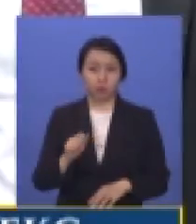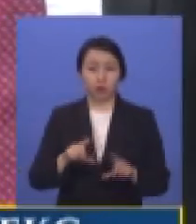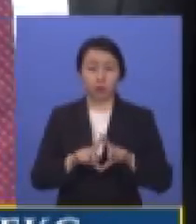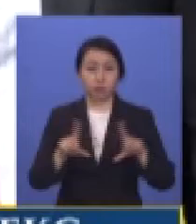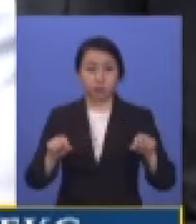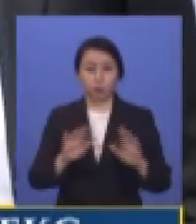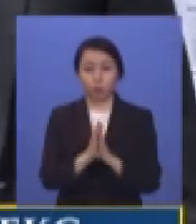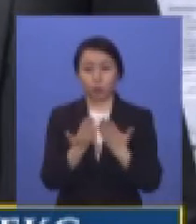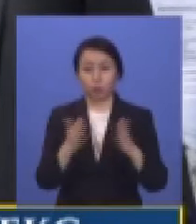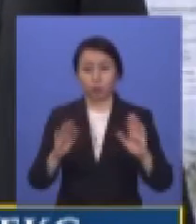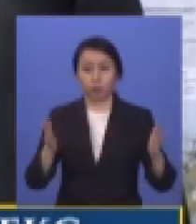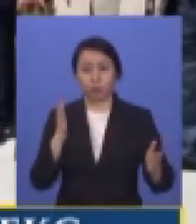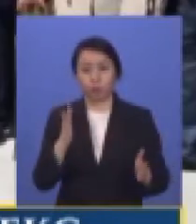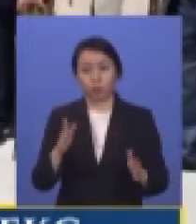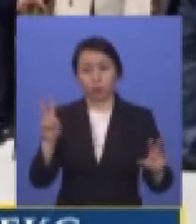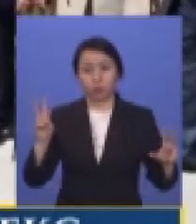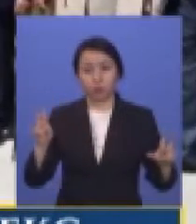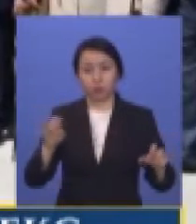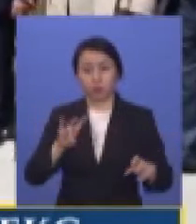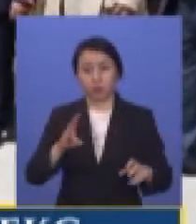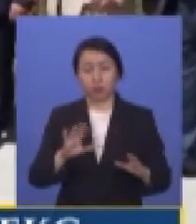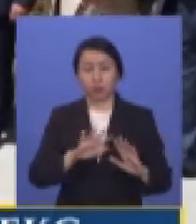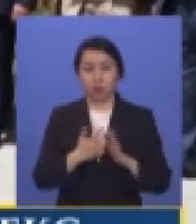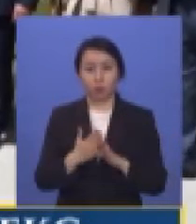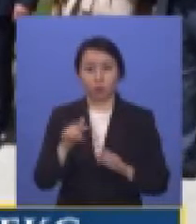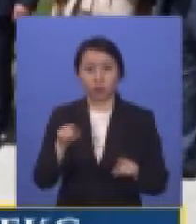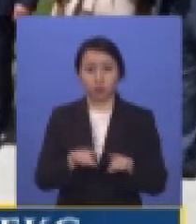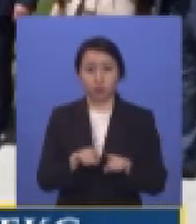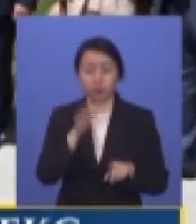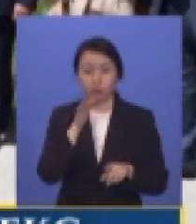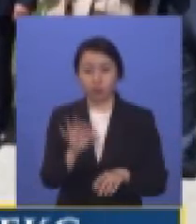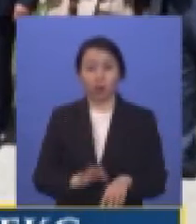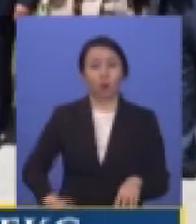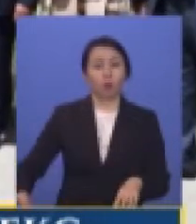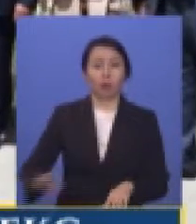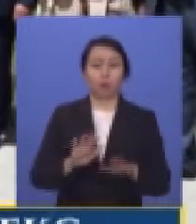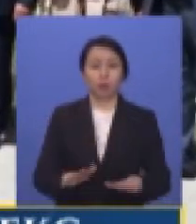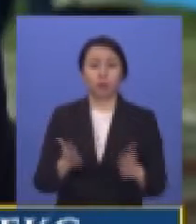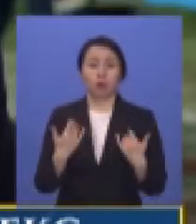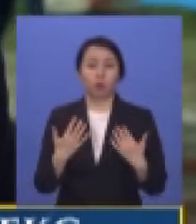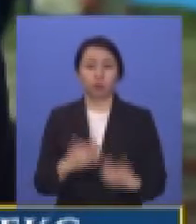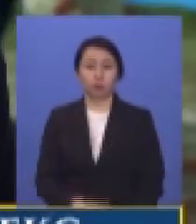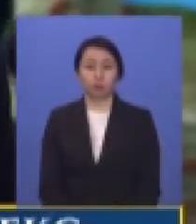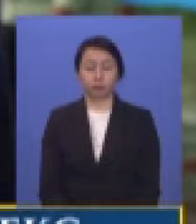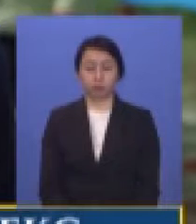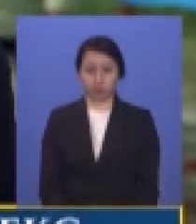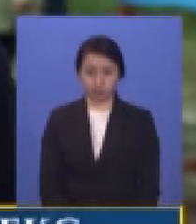будет музей, а рядом расположится тематический этноаул. Также близлежащее озеро станет местом отдыха.